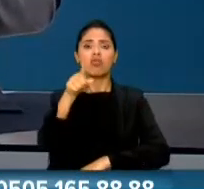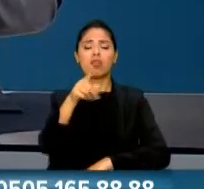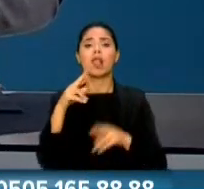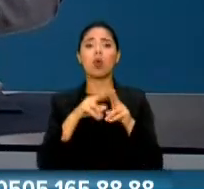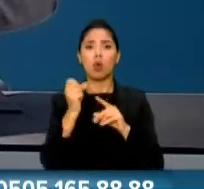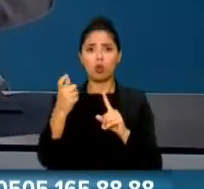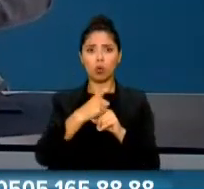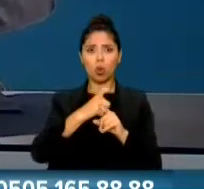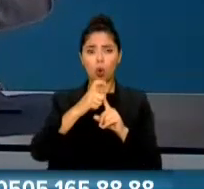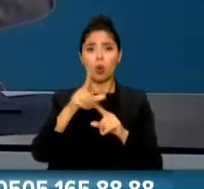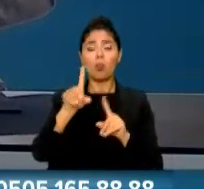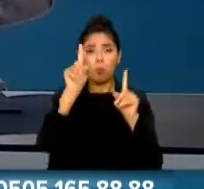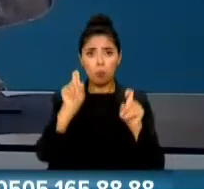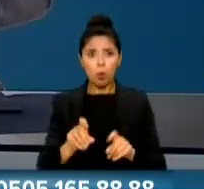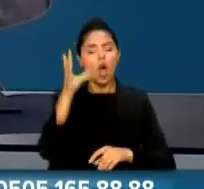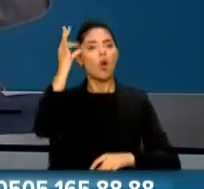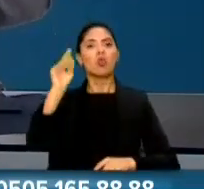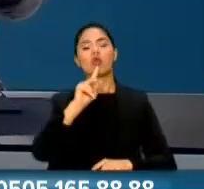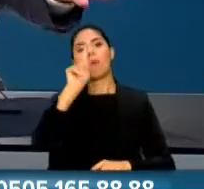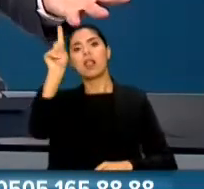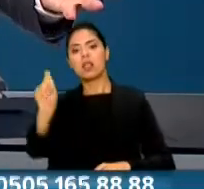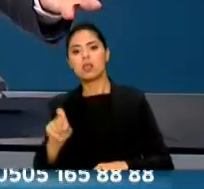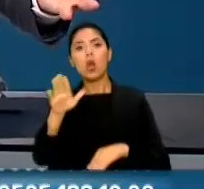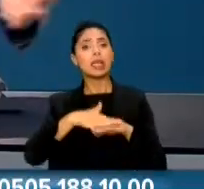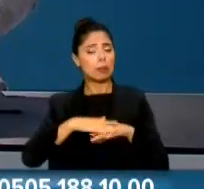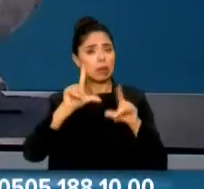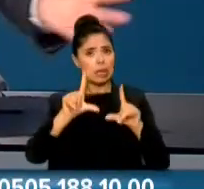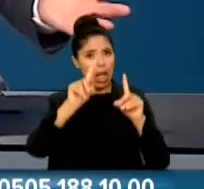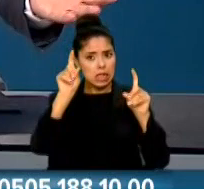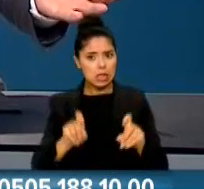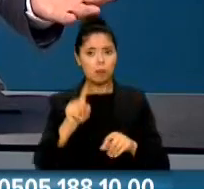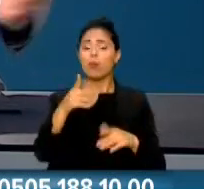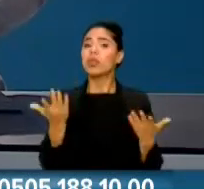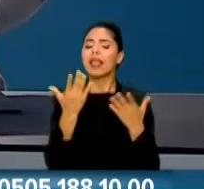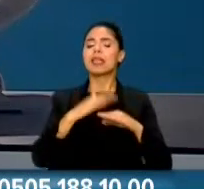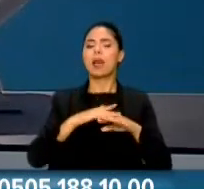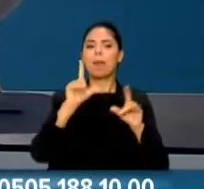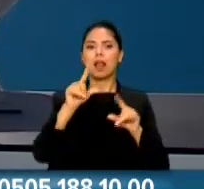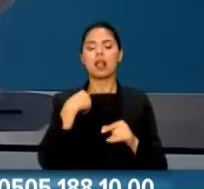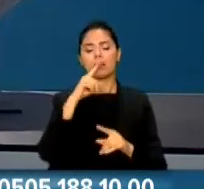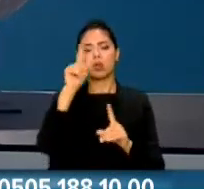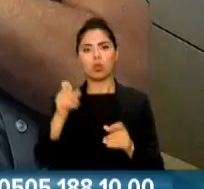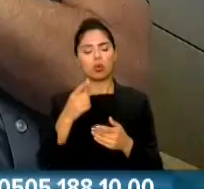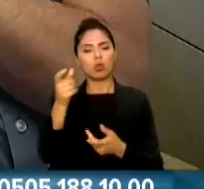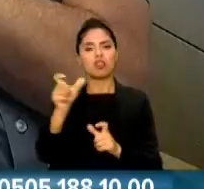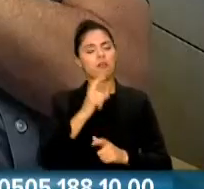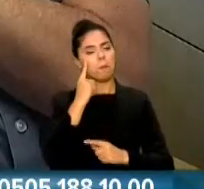sanıldığı gibi kornea üstten koruyor mu uzmanına sorduk yaptırmamız gerekiyor mu yatıracak sefer nasıl